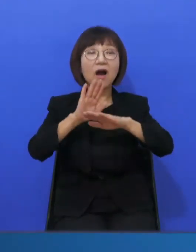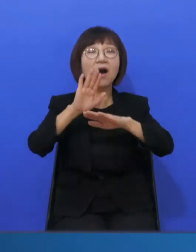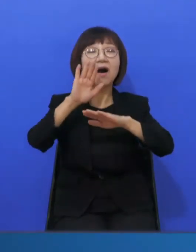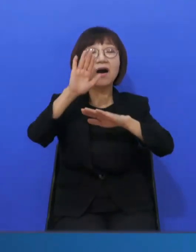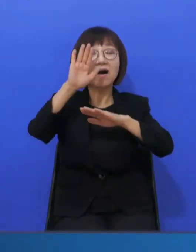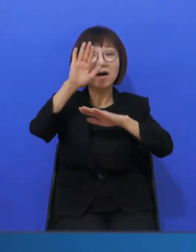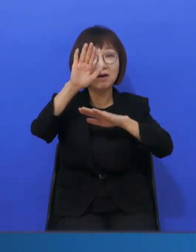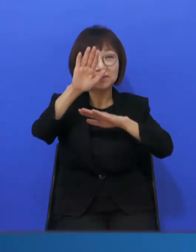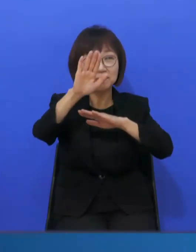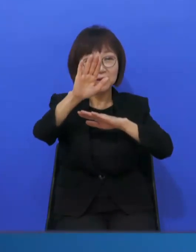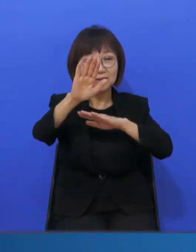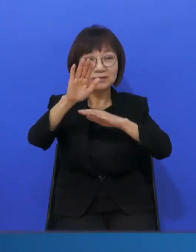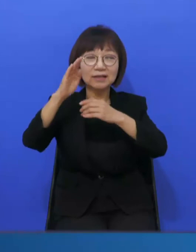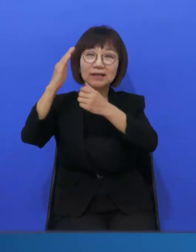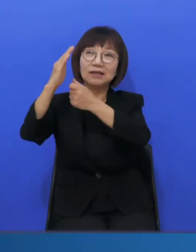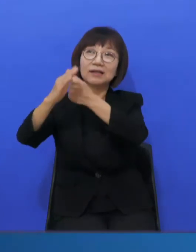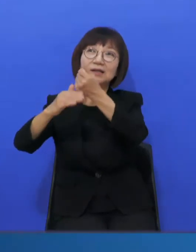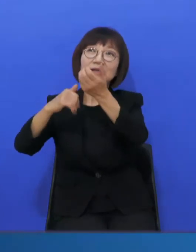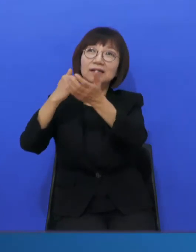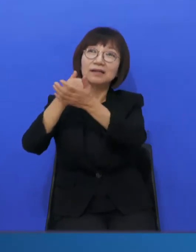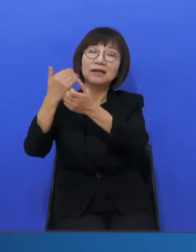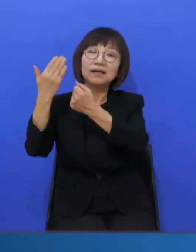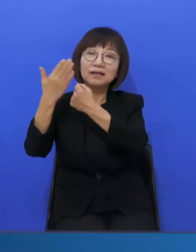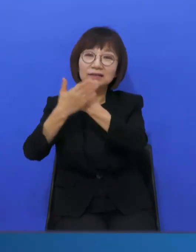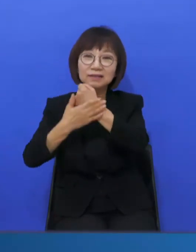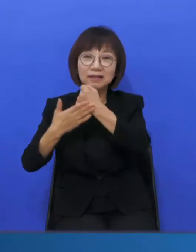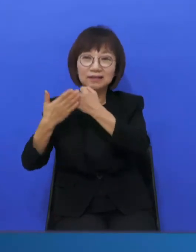나를 넘어서